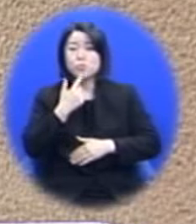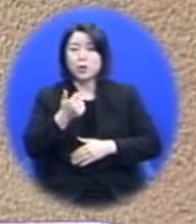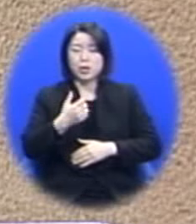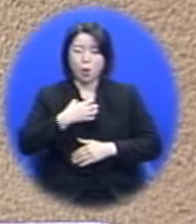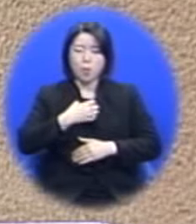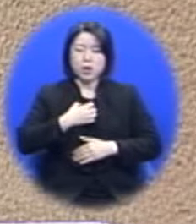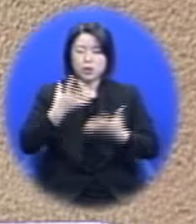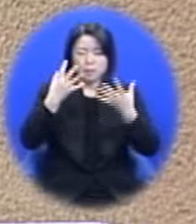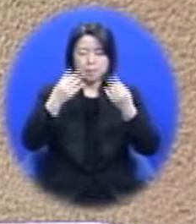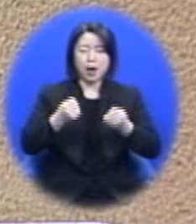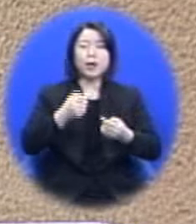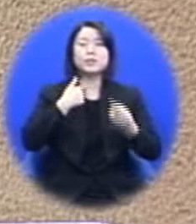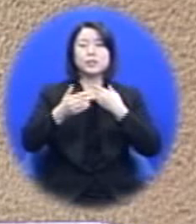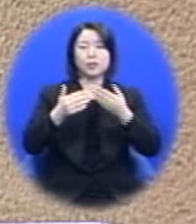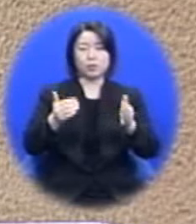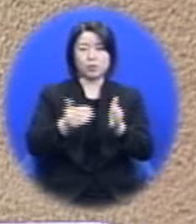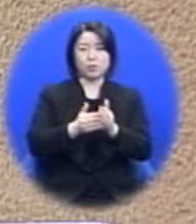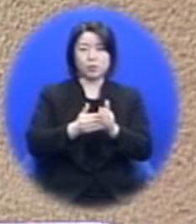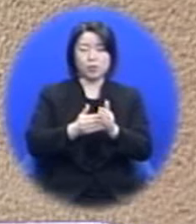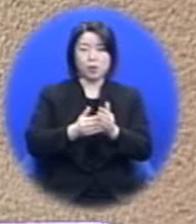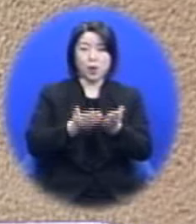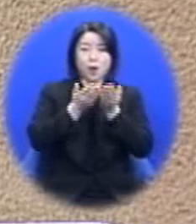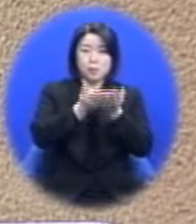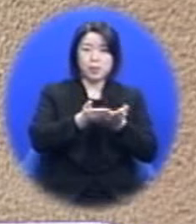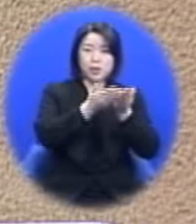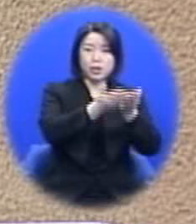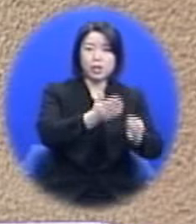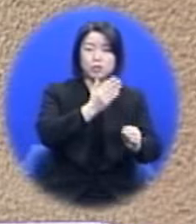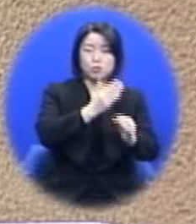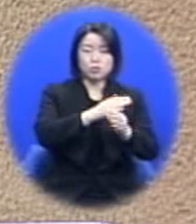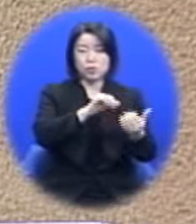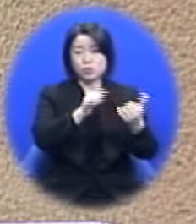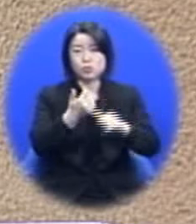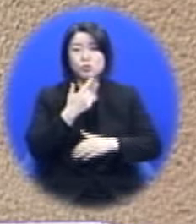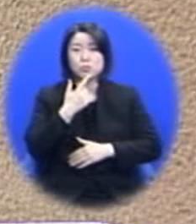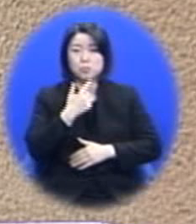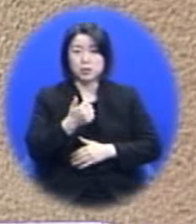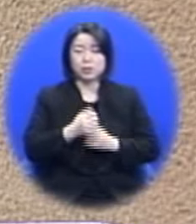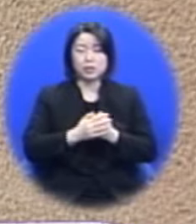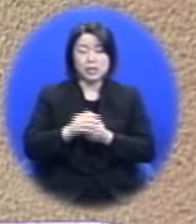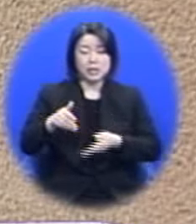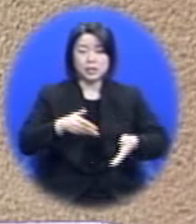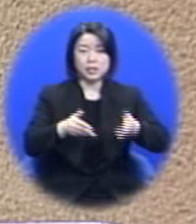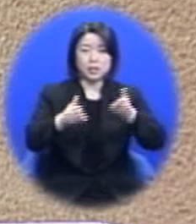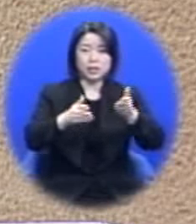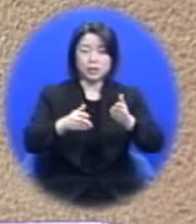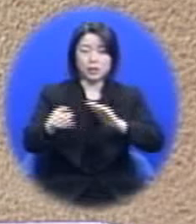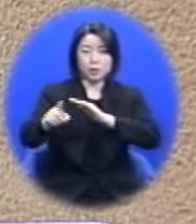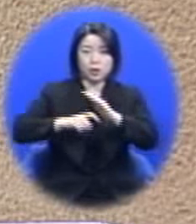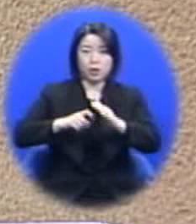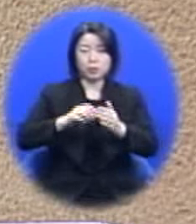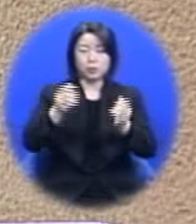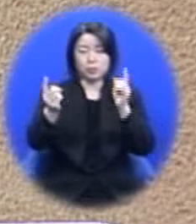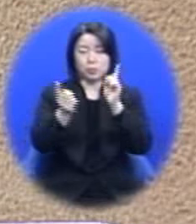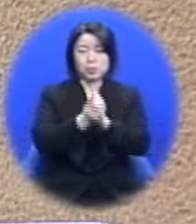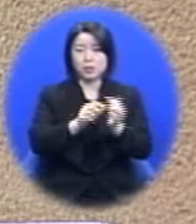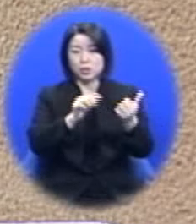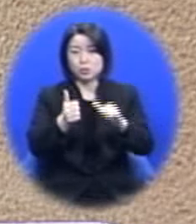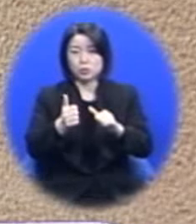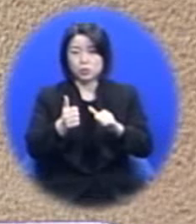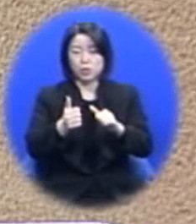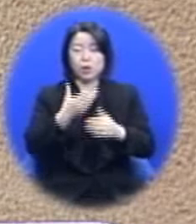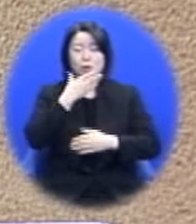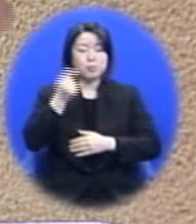겪었어요. 항해하다가 죽을 뻔했고, 길에 가다가 강도 만나 죽을 뻔했고, 복음 전하다가 돌에 맞아 죽을